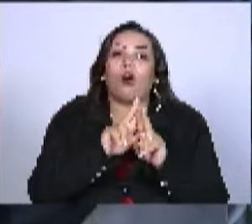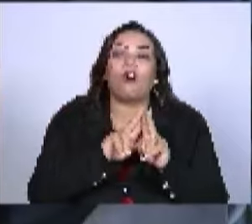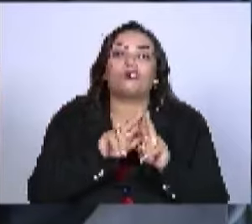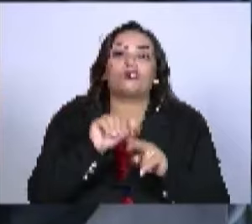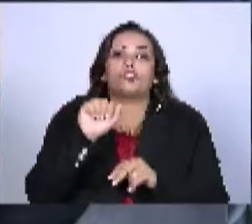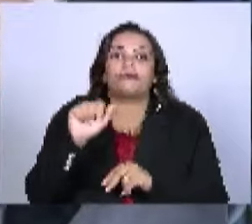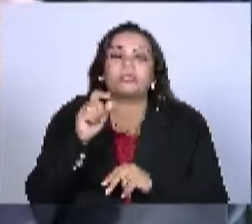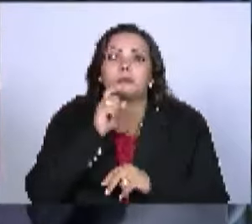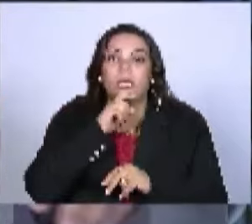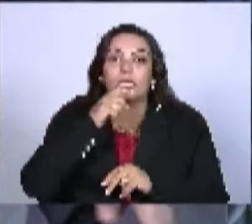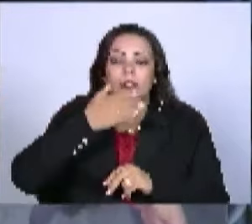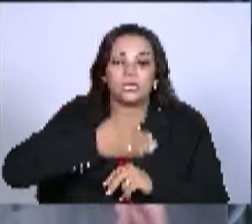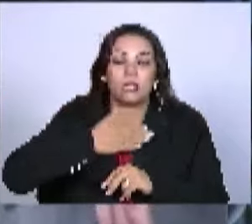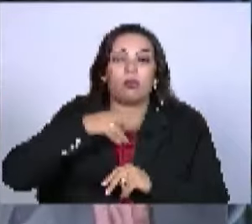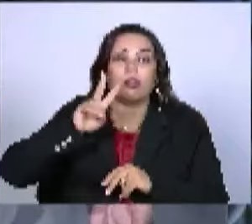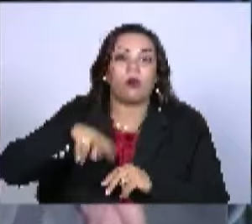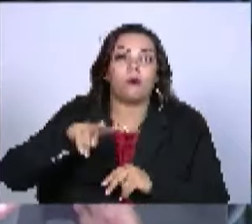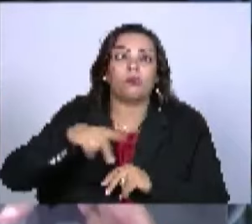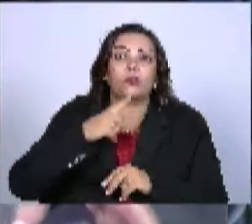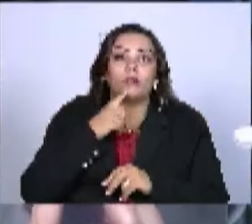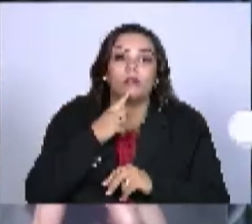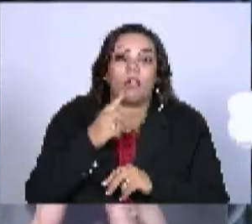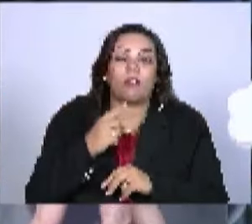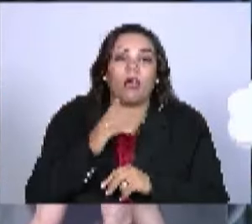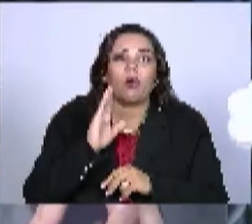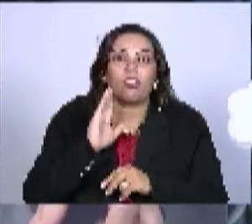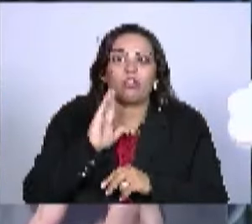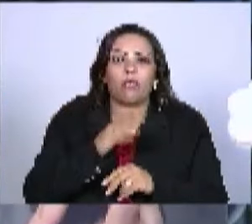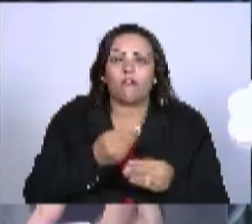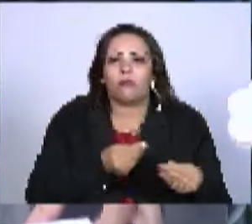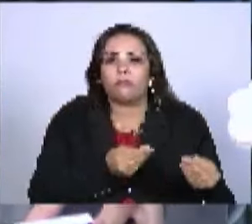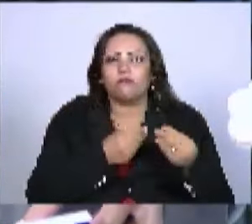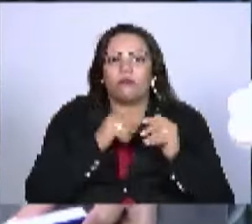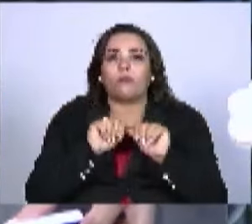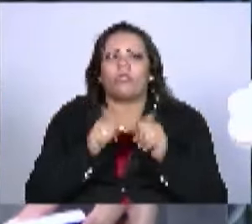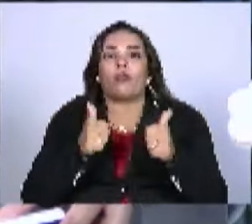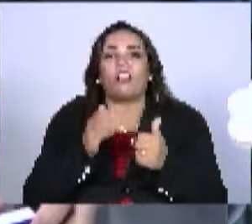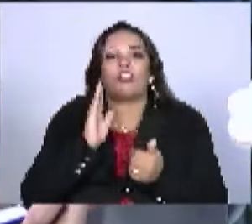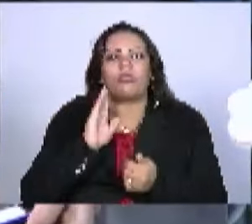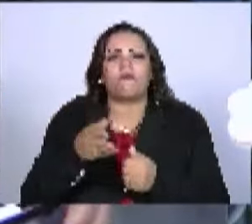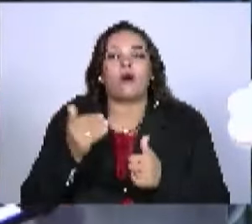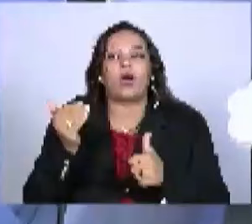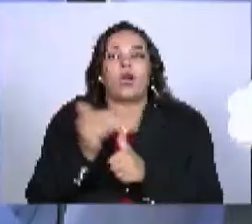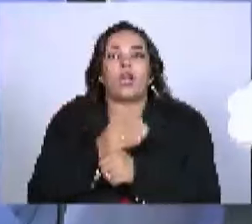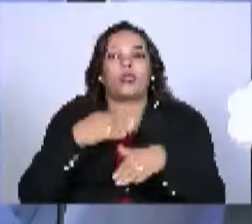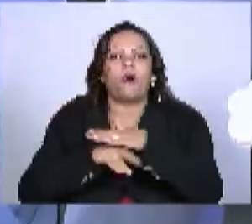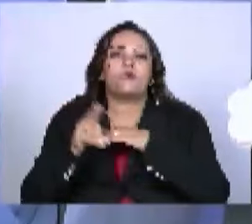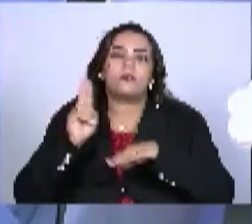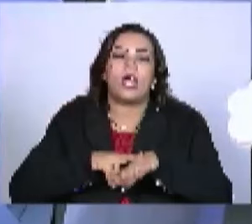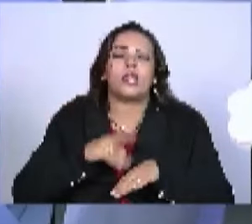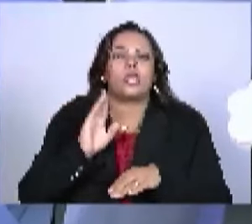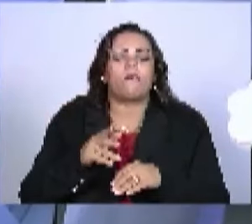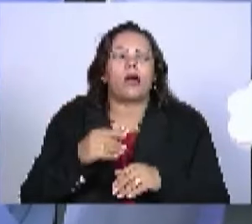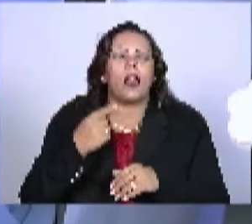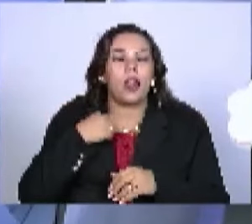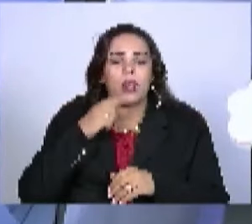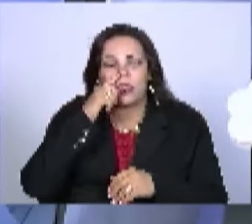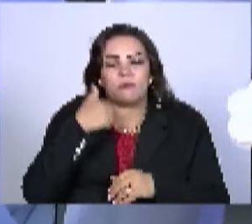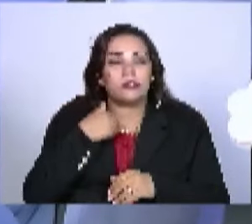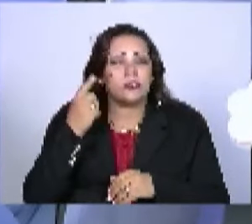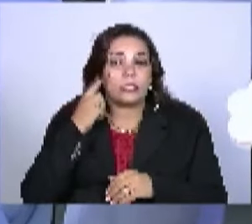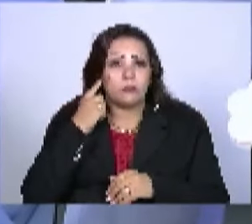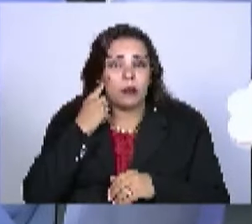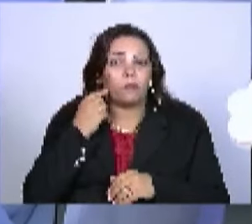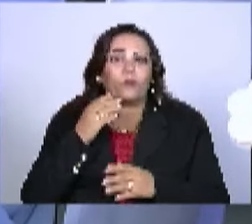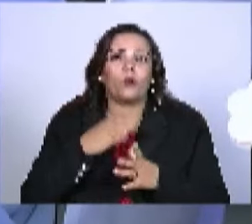18 سنه كافي جدا انه يديكي الطيق وتقدري تاخدي تصريح زواج اتمنى تكوني سمعتي واتمنى